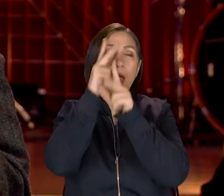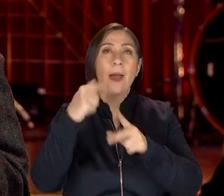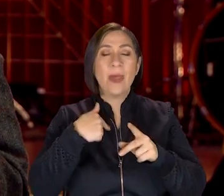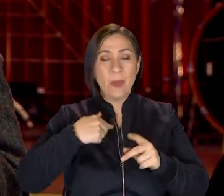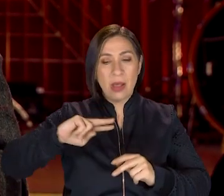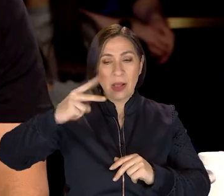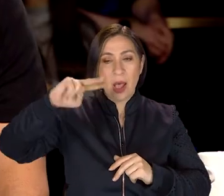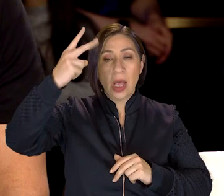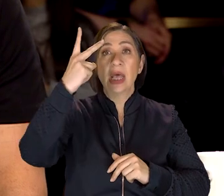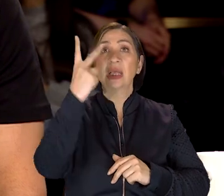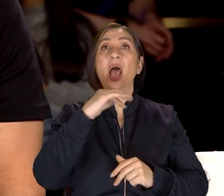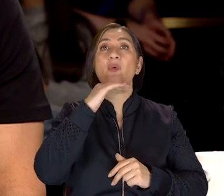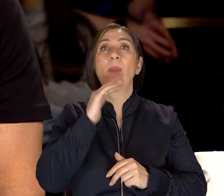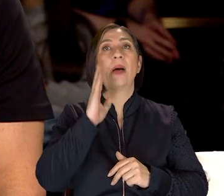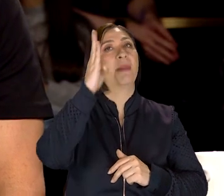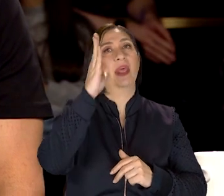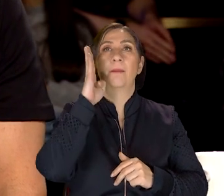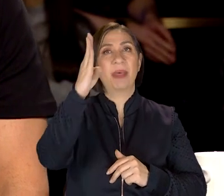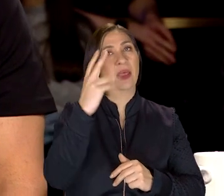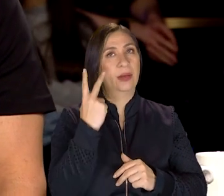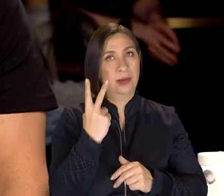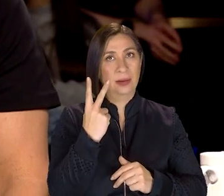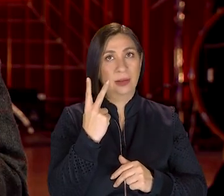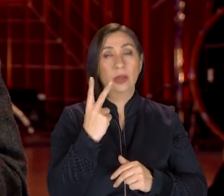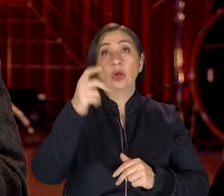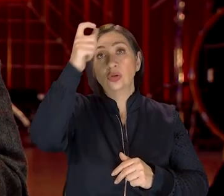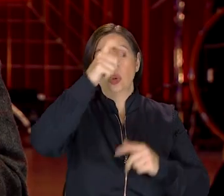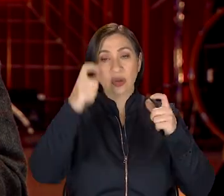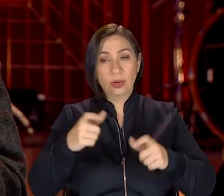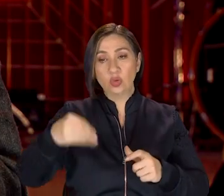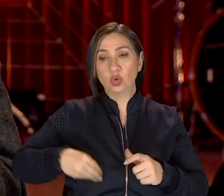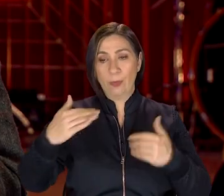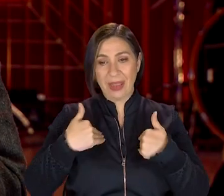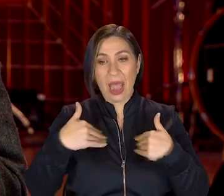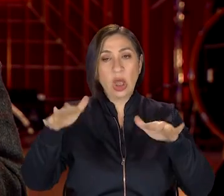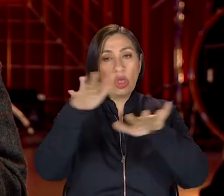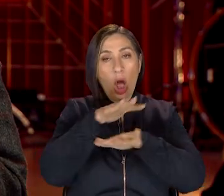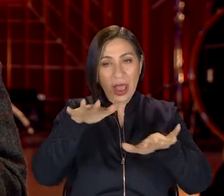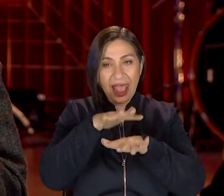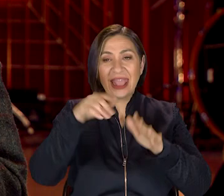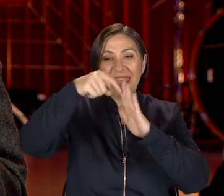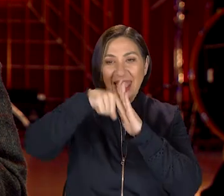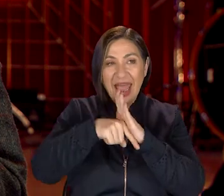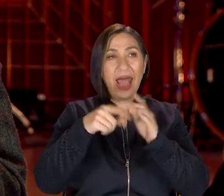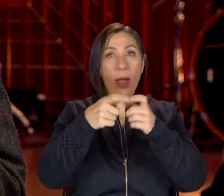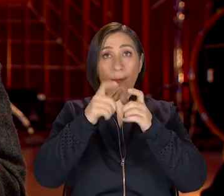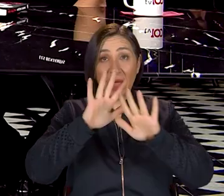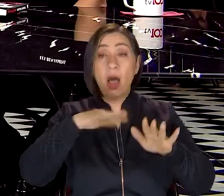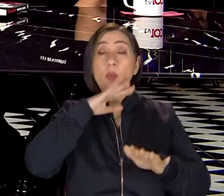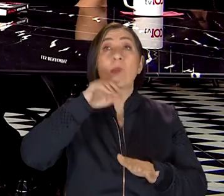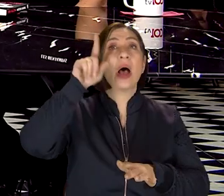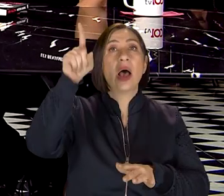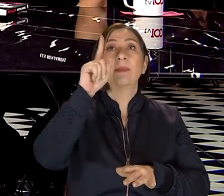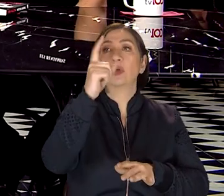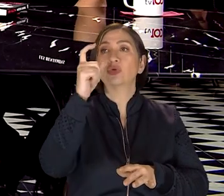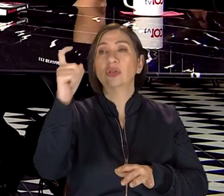da bu amaçla 2 defa Avrupa maceram oldu. Evet. Türkiye'de Suç Bende, Gölgede Aynı ve Detay albümlerimi çıkardıktan sonra ilk Avrupa maceram 99